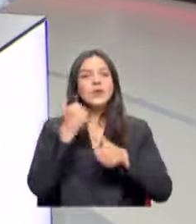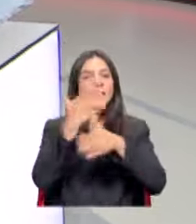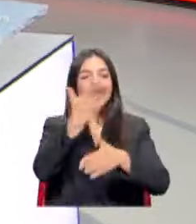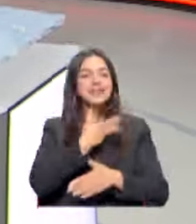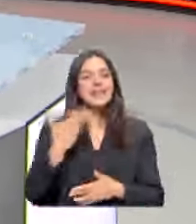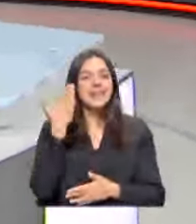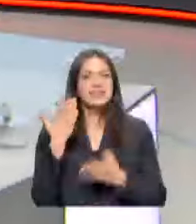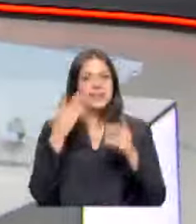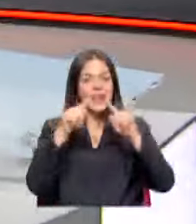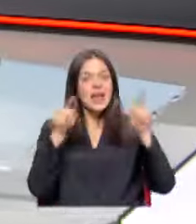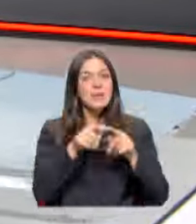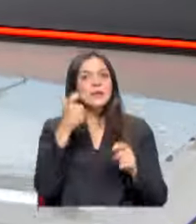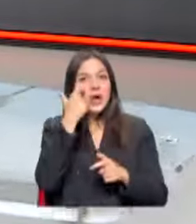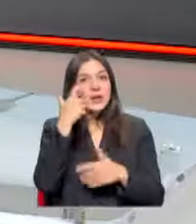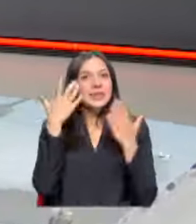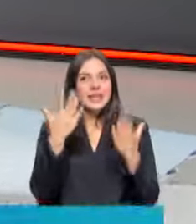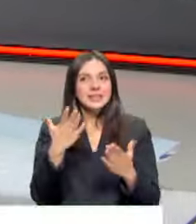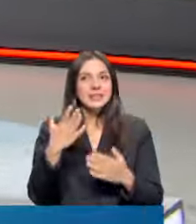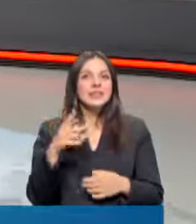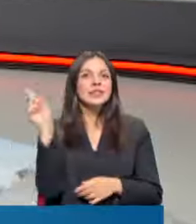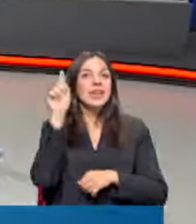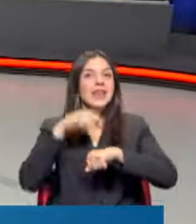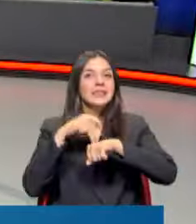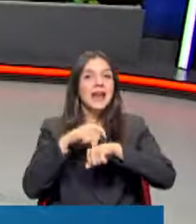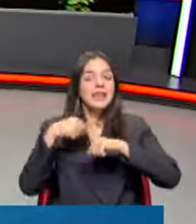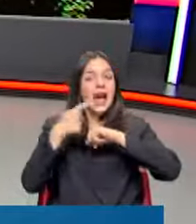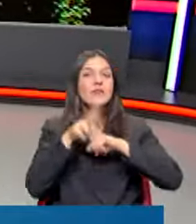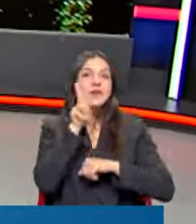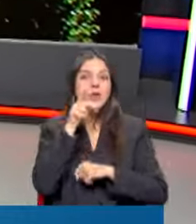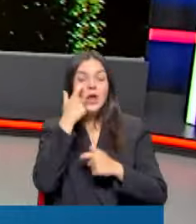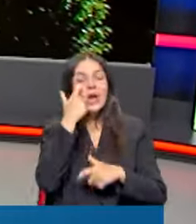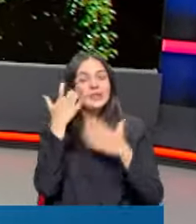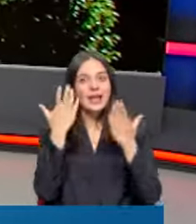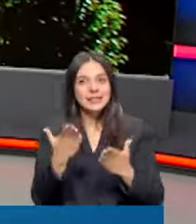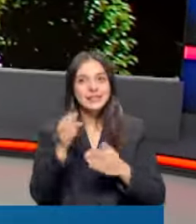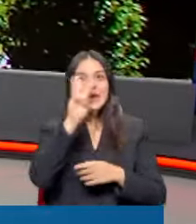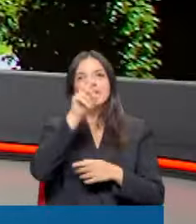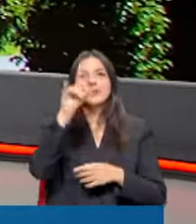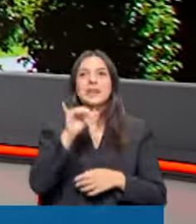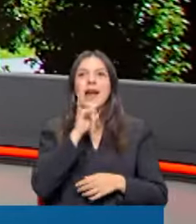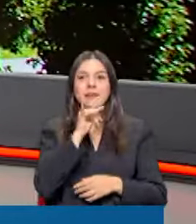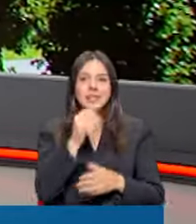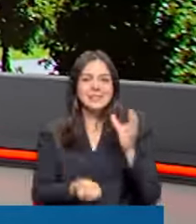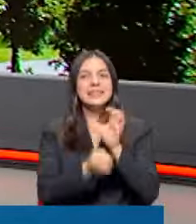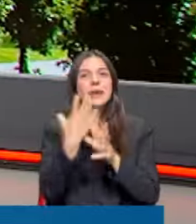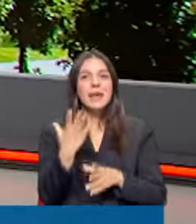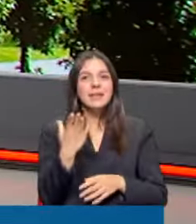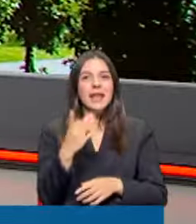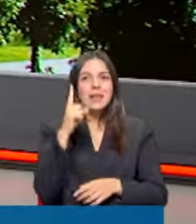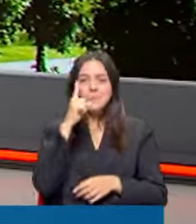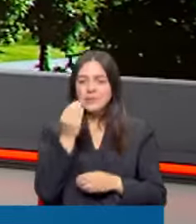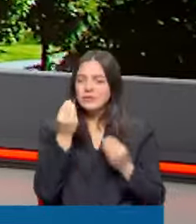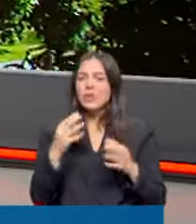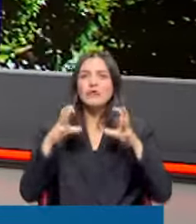Günaydın sevgili izleyenler. Ekran başına hoş geldiniz. Çalar Saat hafta sonuna hoş geldiniz. 31 Ağustos sabahından bir